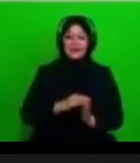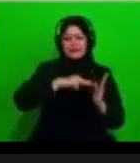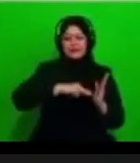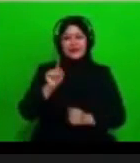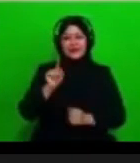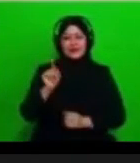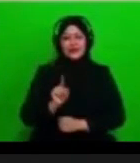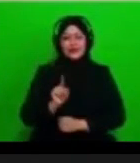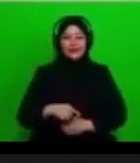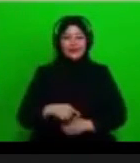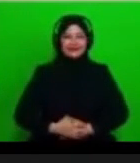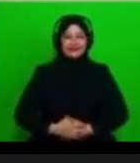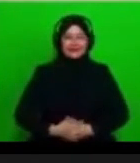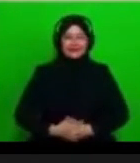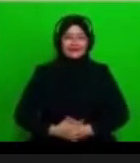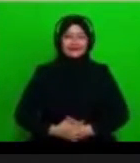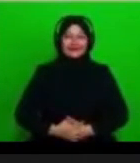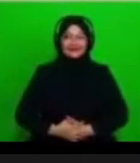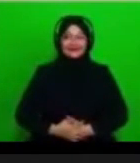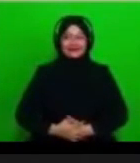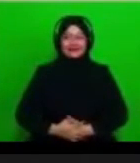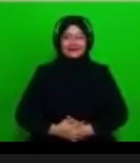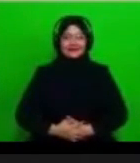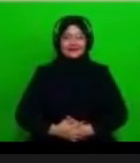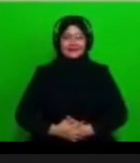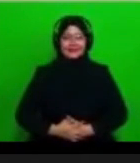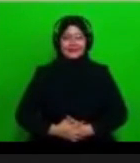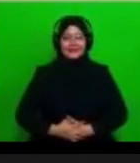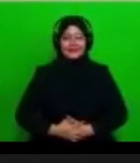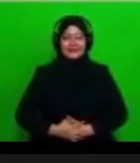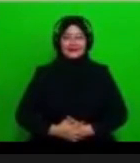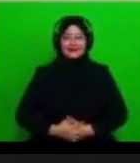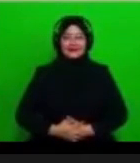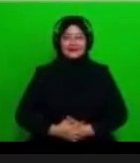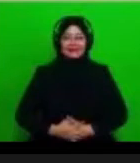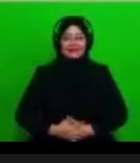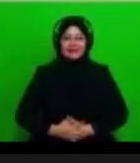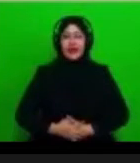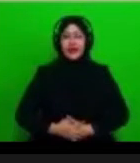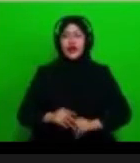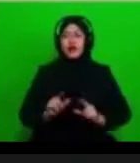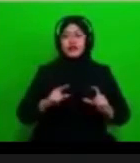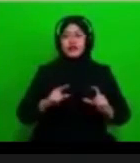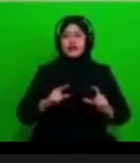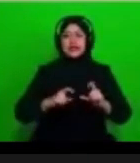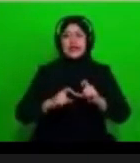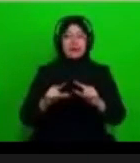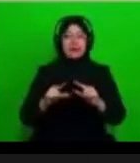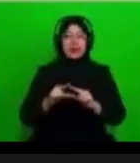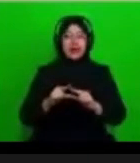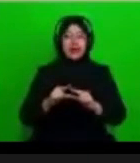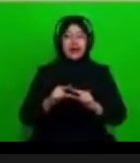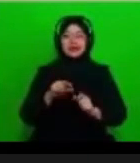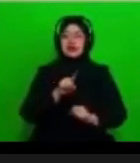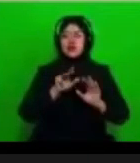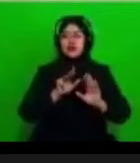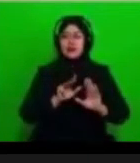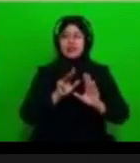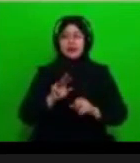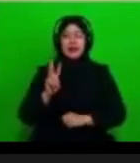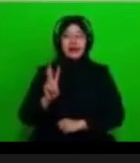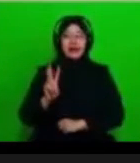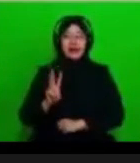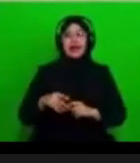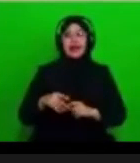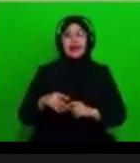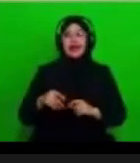dahulu profil dari Bapak Wikan. Iya. Iya, beliau lulus SMA pada tahun 93 dan S3-nya